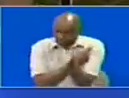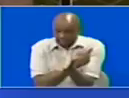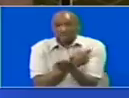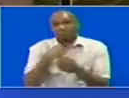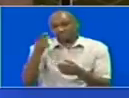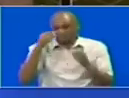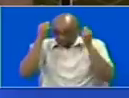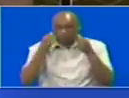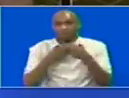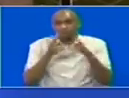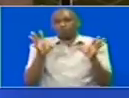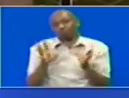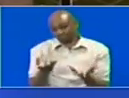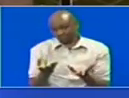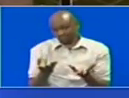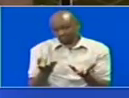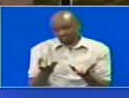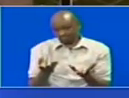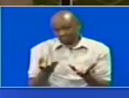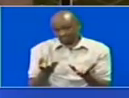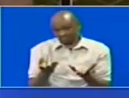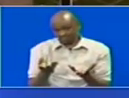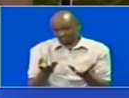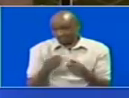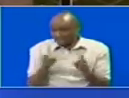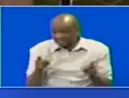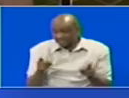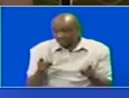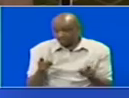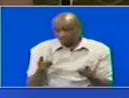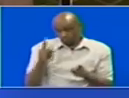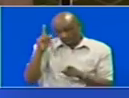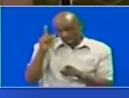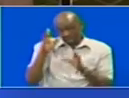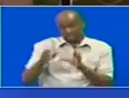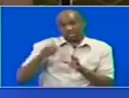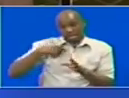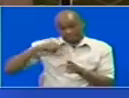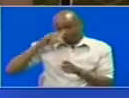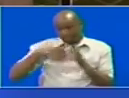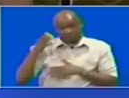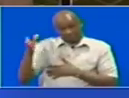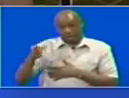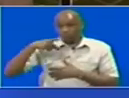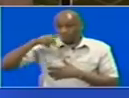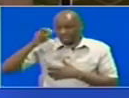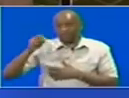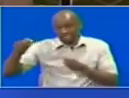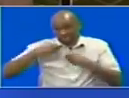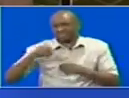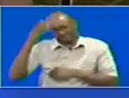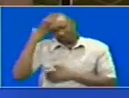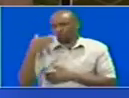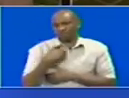burst. Naona. But one of the health providers ananijua.